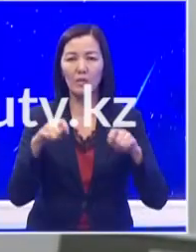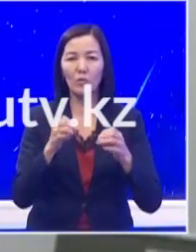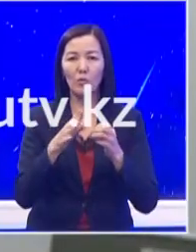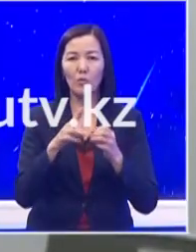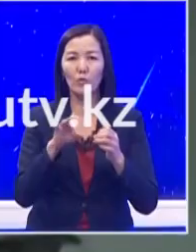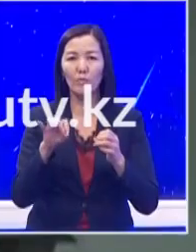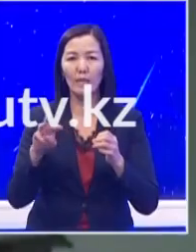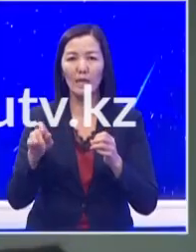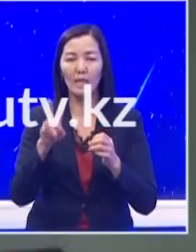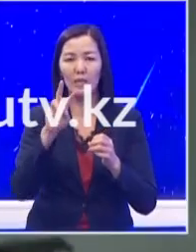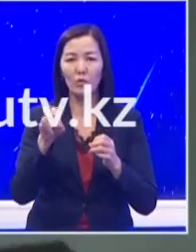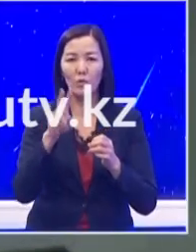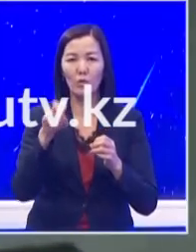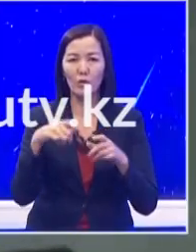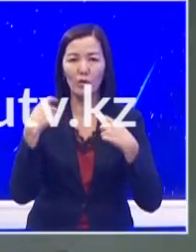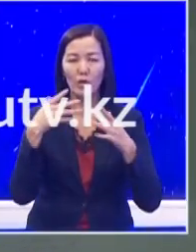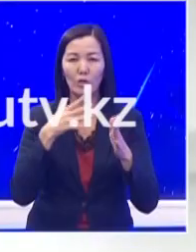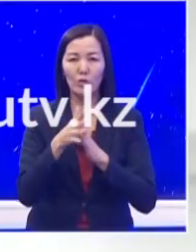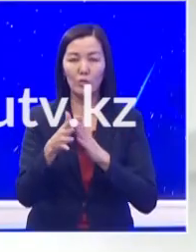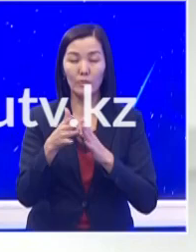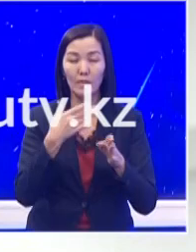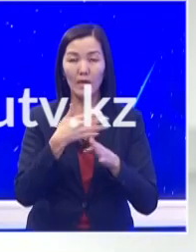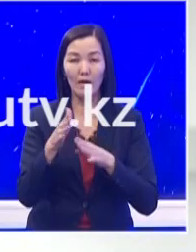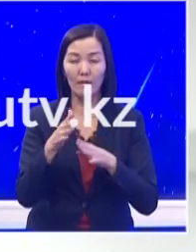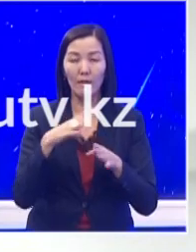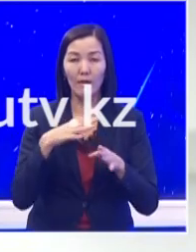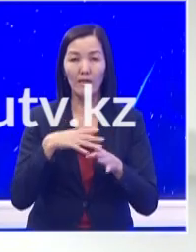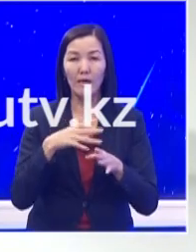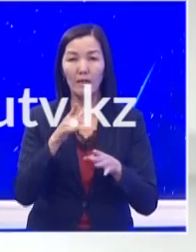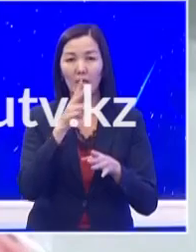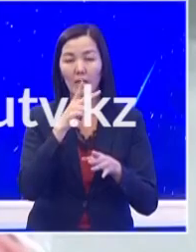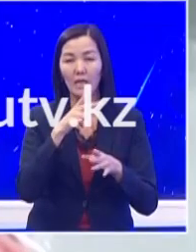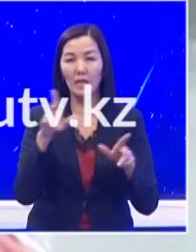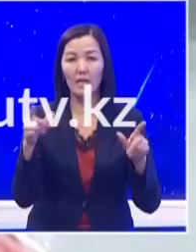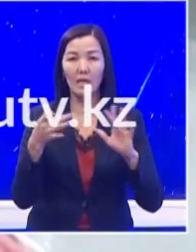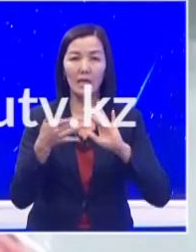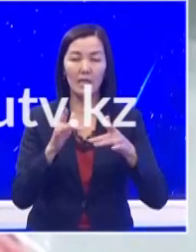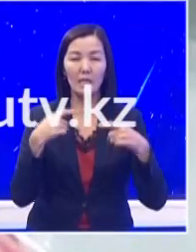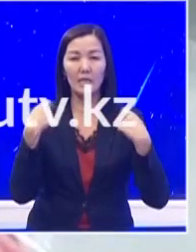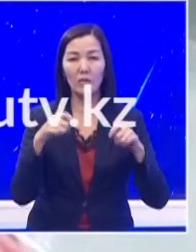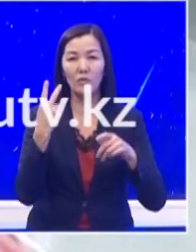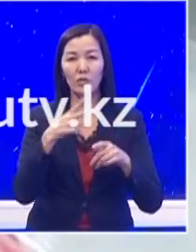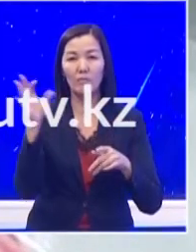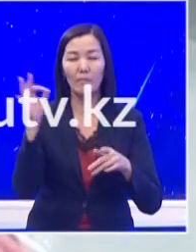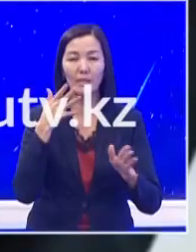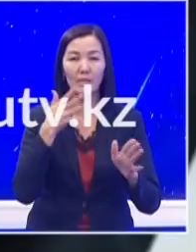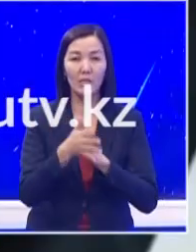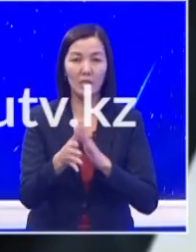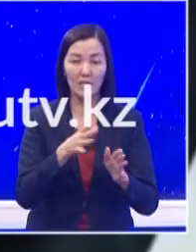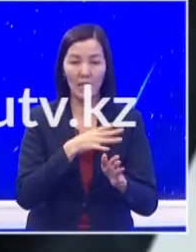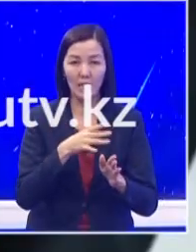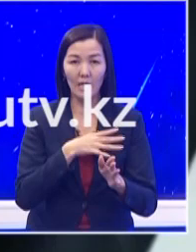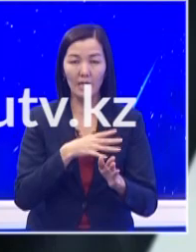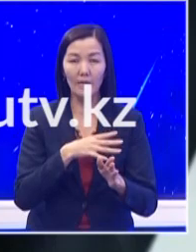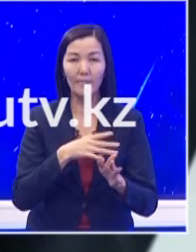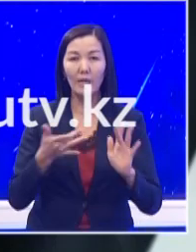доллар жұмсаған. Бұл алып сатудың онлайн түрі. Корейліктер биыл дәл осы интернет саудаға бұрынғыдан 20%-ке көп шығынданған. Виртуалды